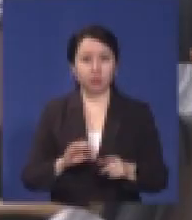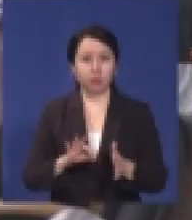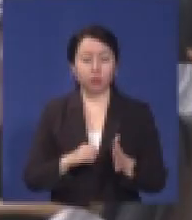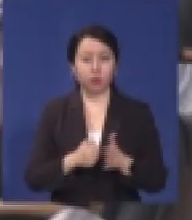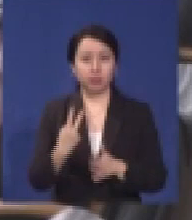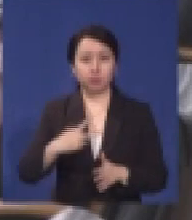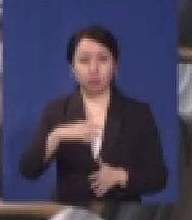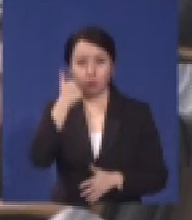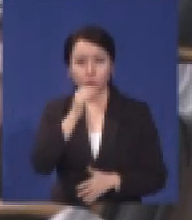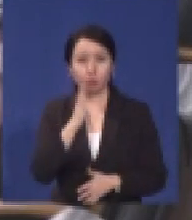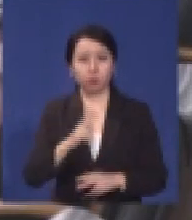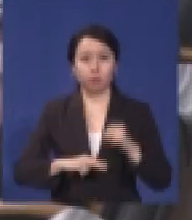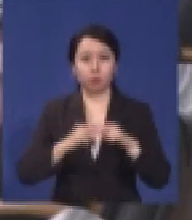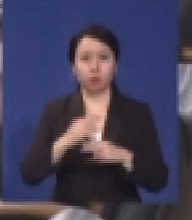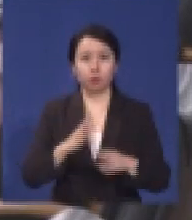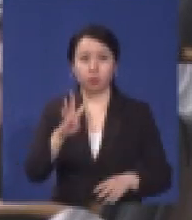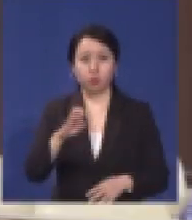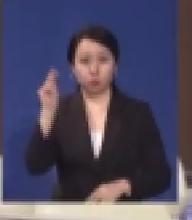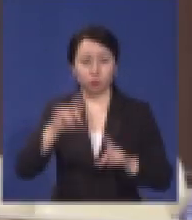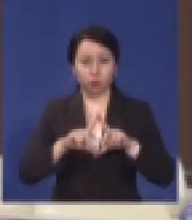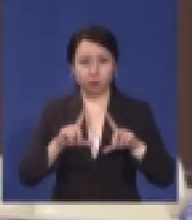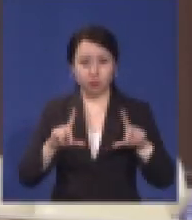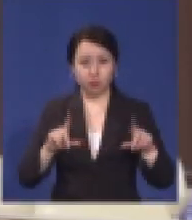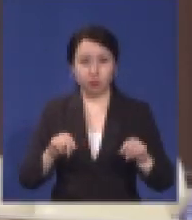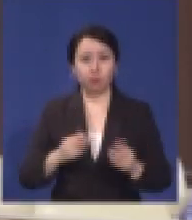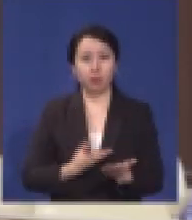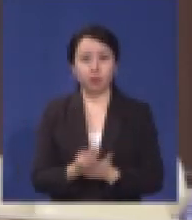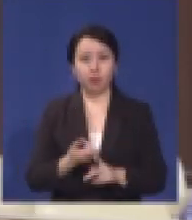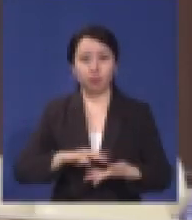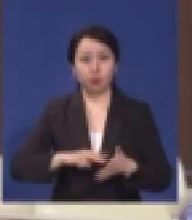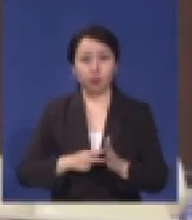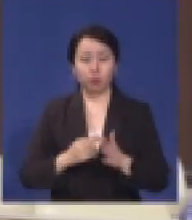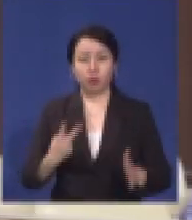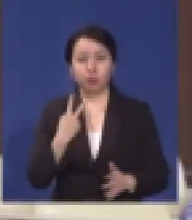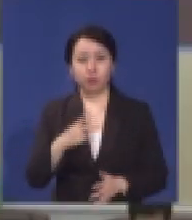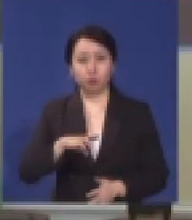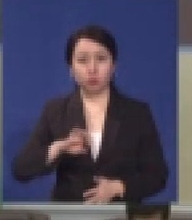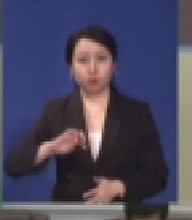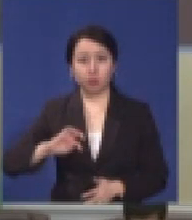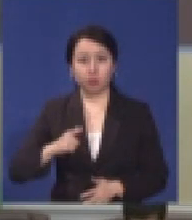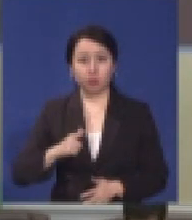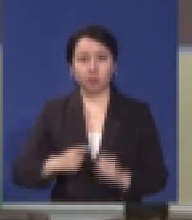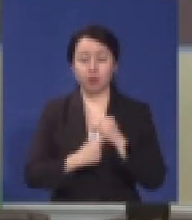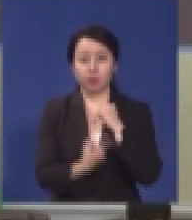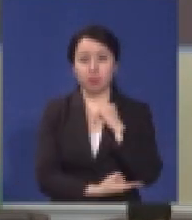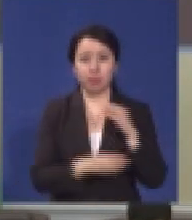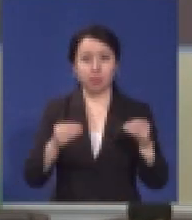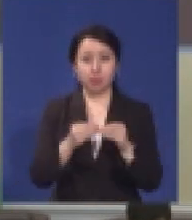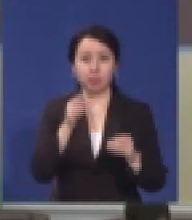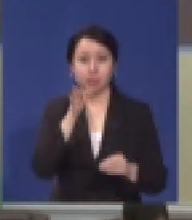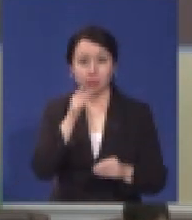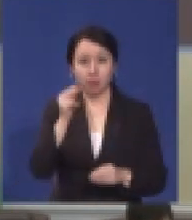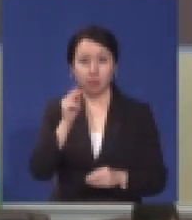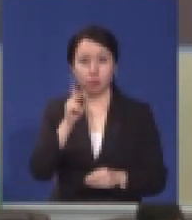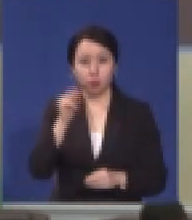этой целью до 25 года будет построено более 400 учебных заведений потратить на это планирует более двух триллионов тенге за последние